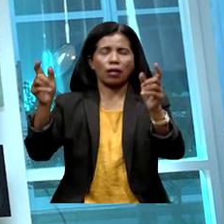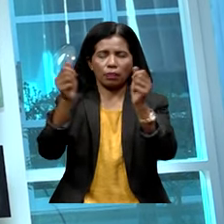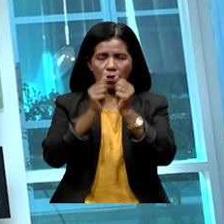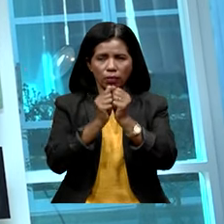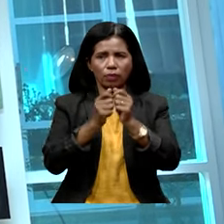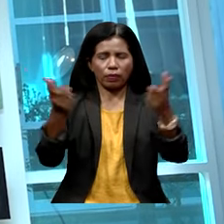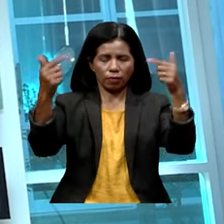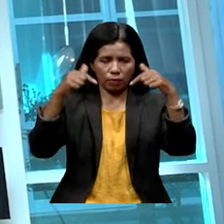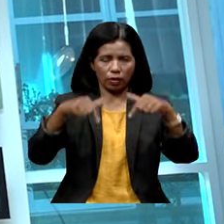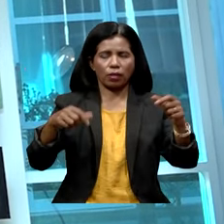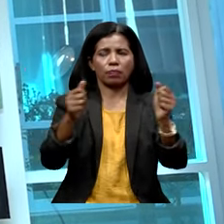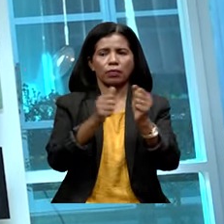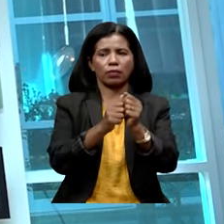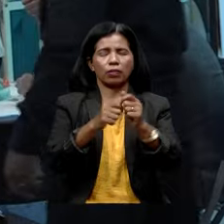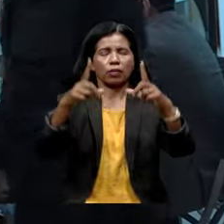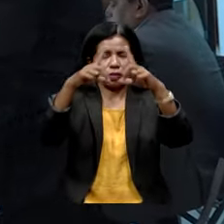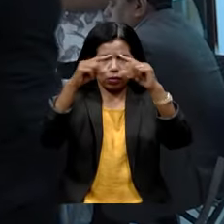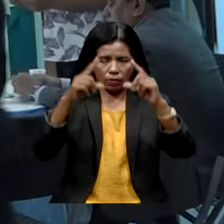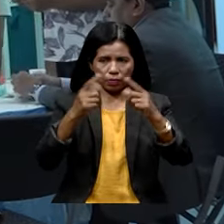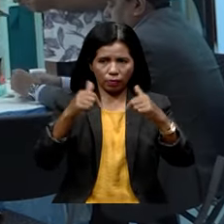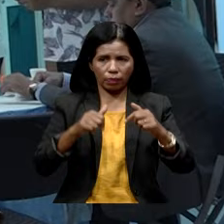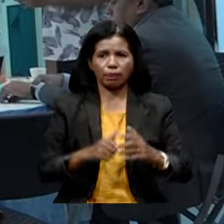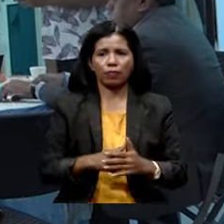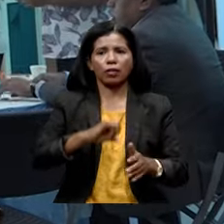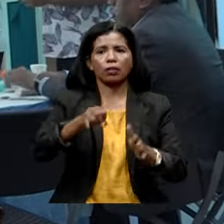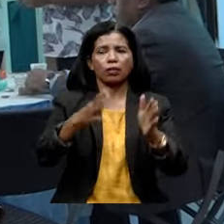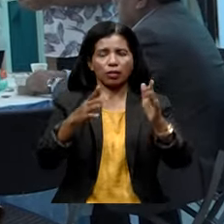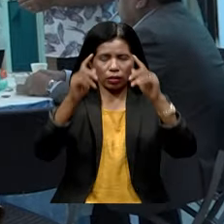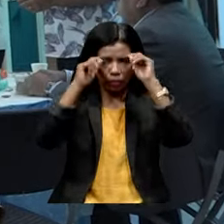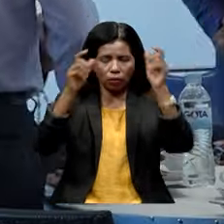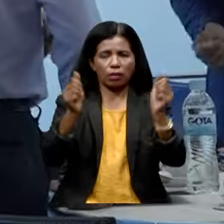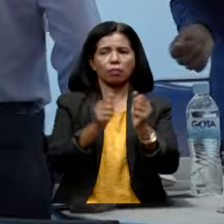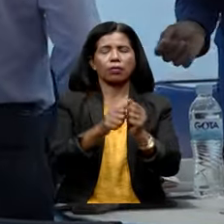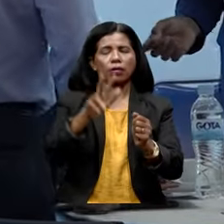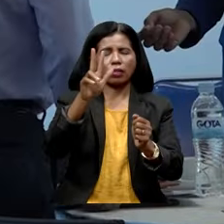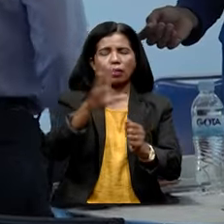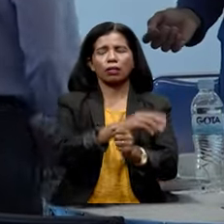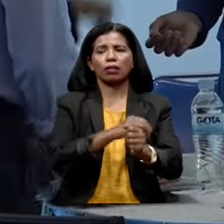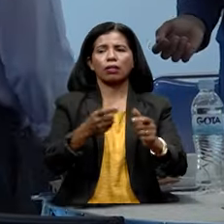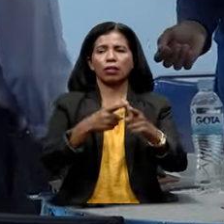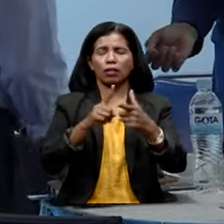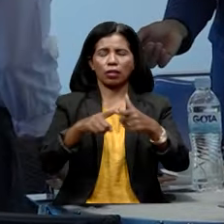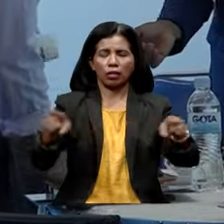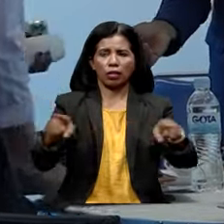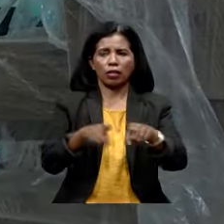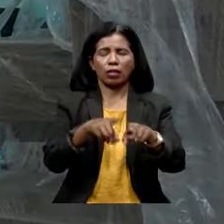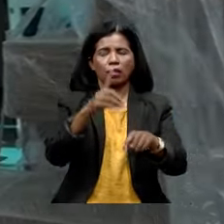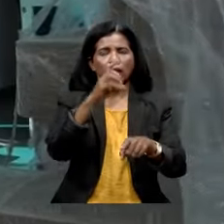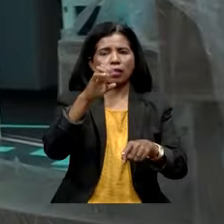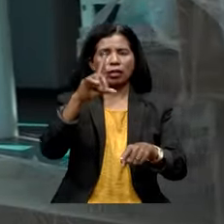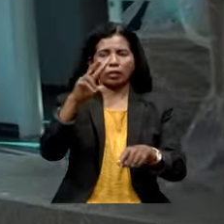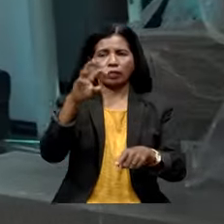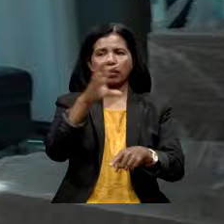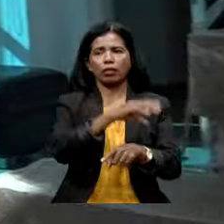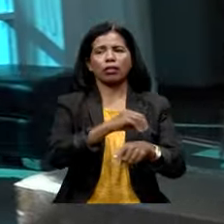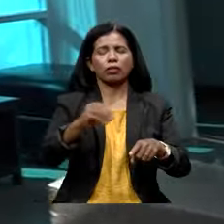falmu sihir tengki filo fal tohe rom, pasu mai. Jornalista timoruana in Tolu nebiatua ranka pa Vaticano, Hanesan Delfin de Oliveira